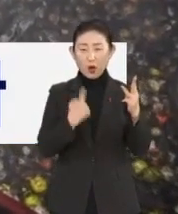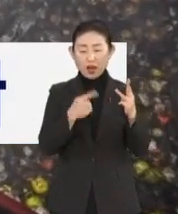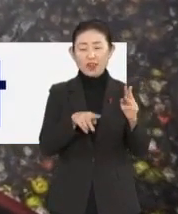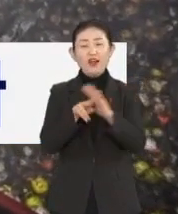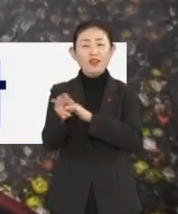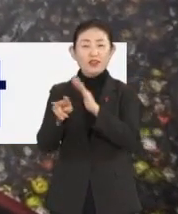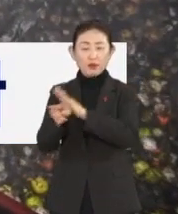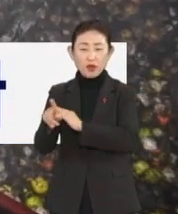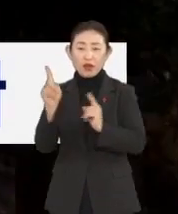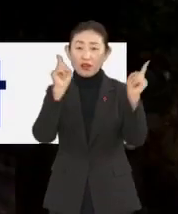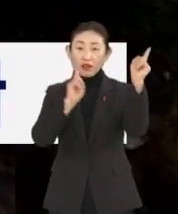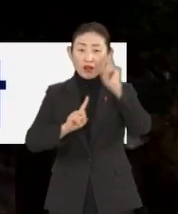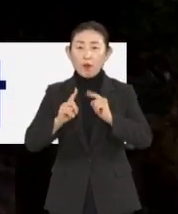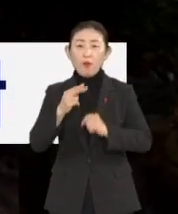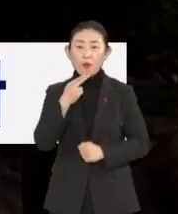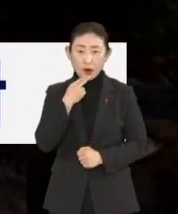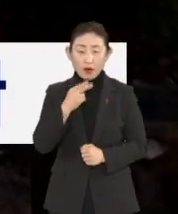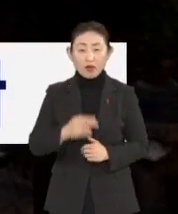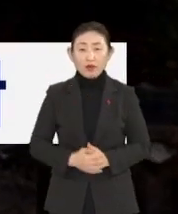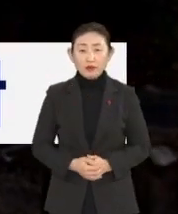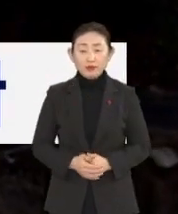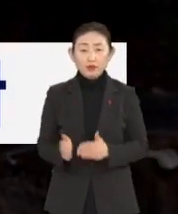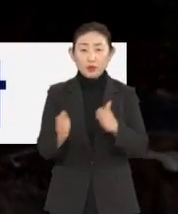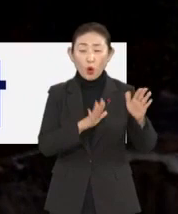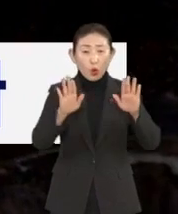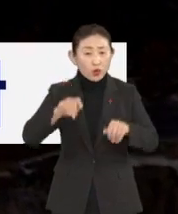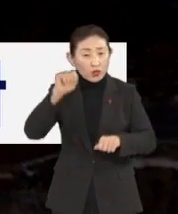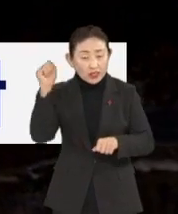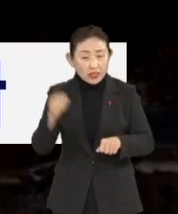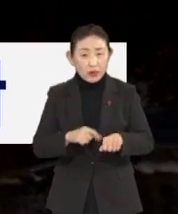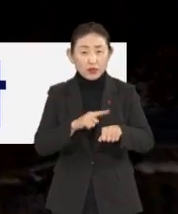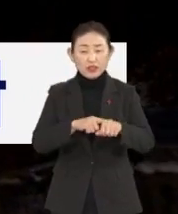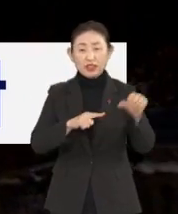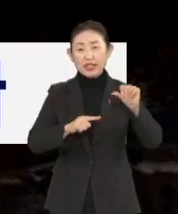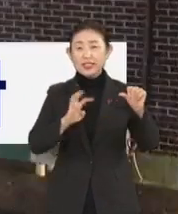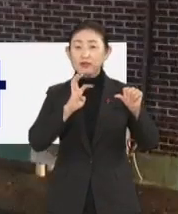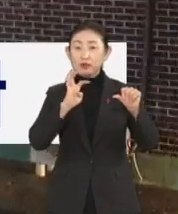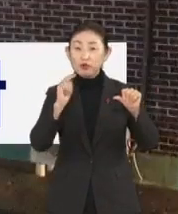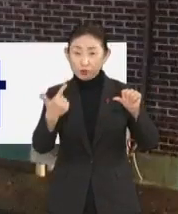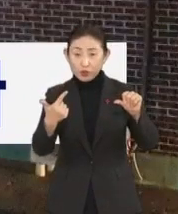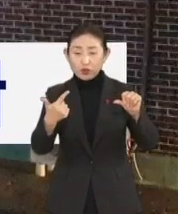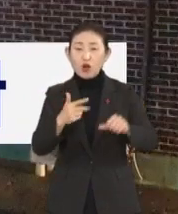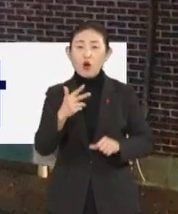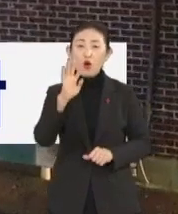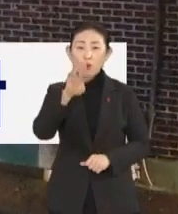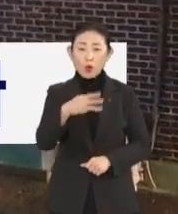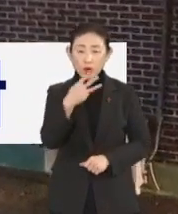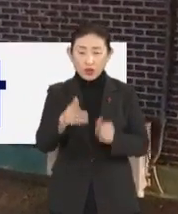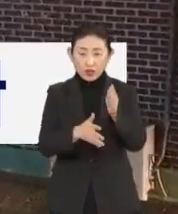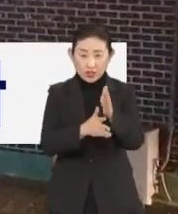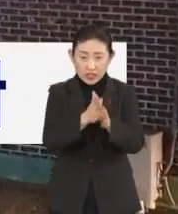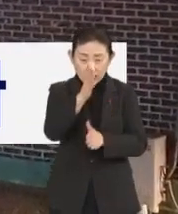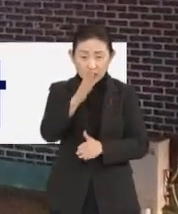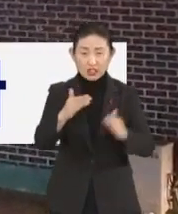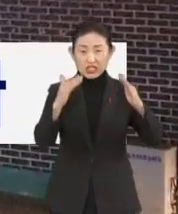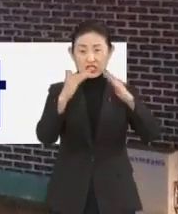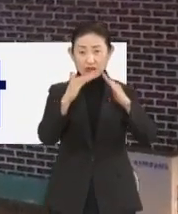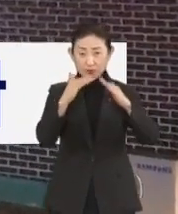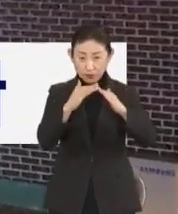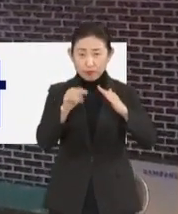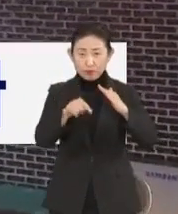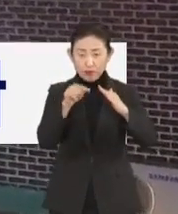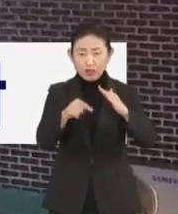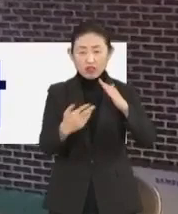대피해 인명피해는 없었습니다 또 오늘 새벽 5시 36분쯤 보령시 유암동의한 단독주택에서